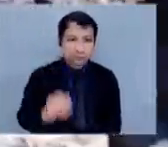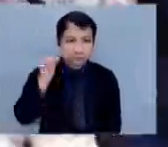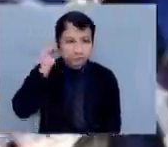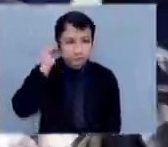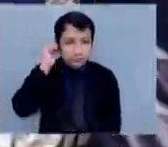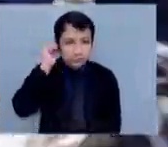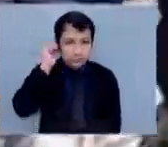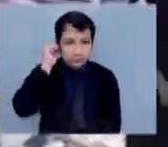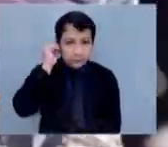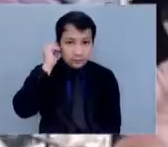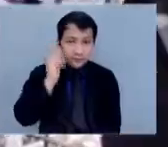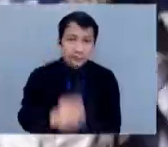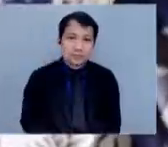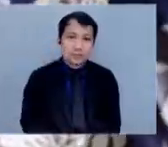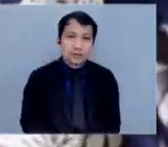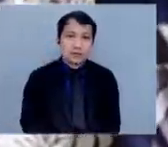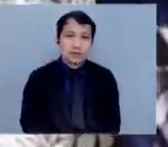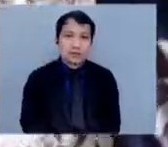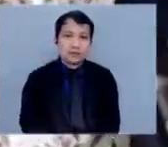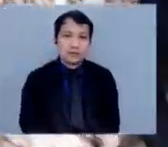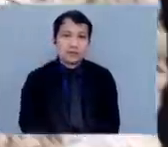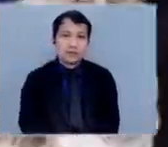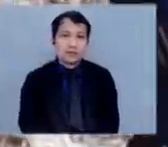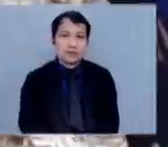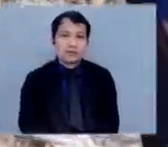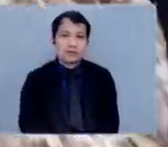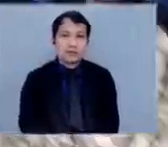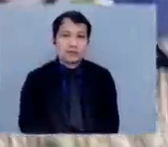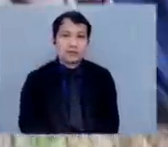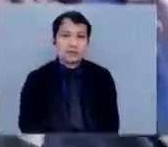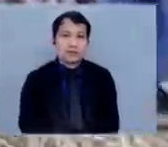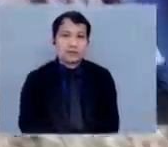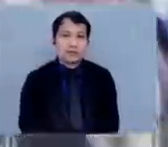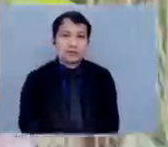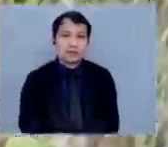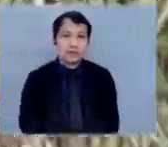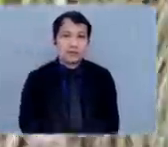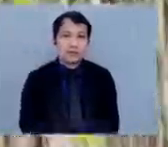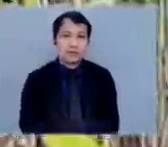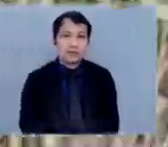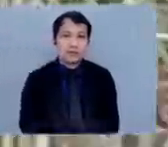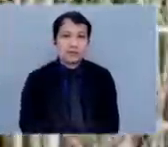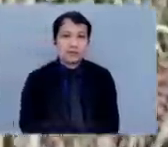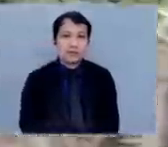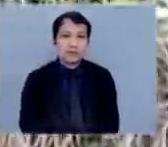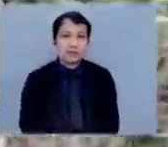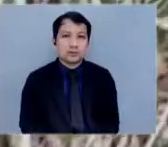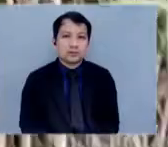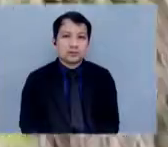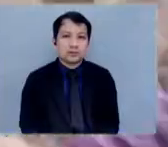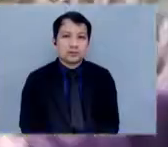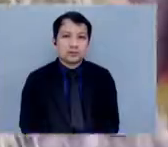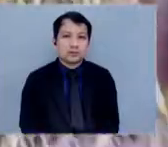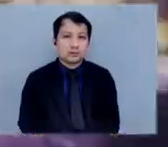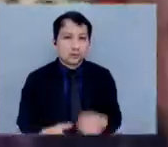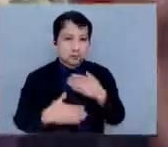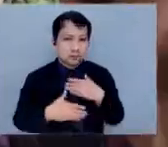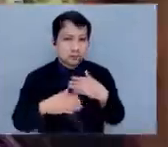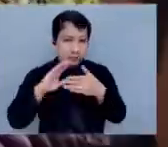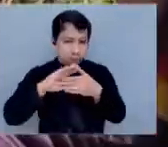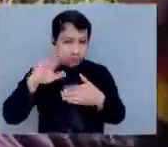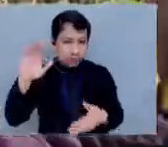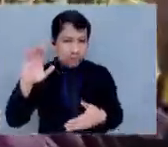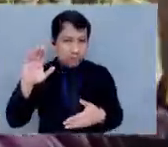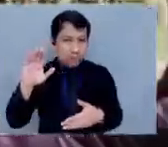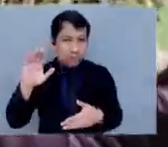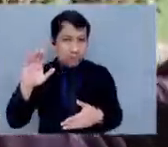Ayaw ipusa. Pandasin eh. Bawal din ikas. Ayaw ipusa. Tuwang-tuwa ang dalawang vlogger na ito mula Pulomolok,